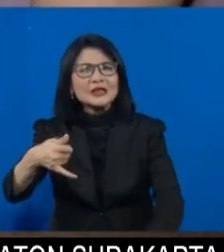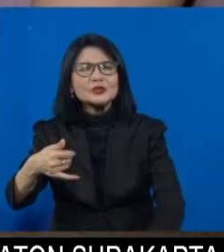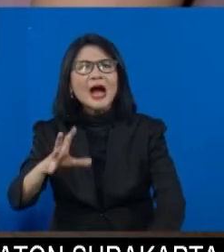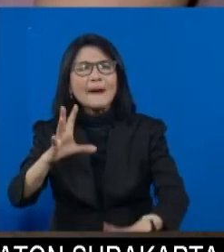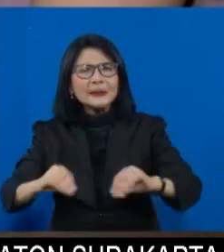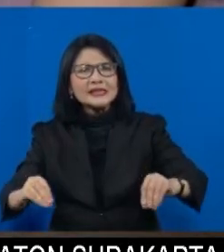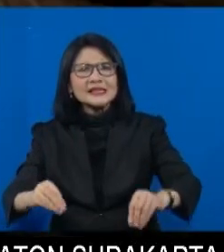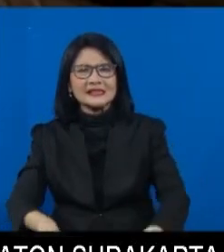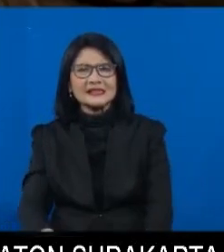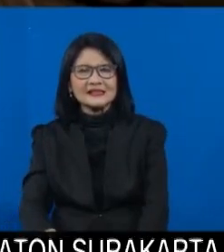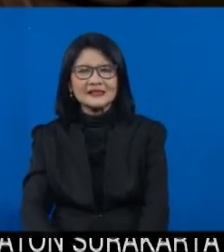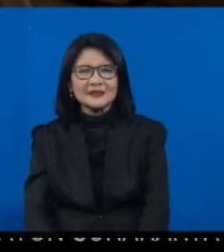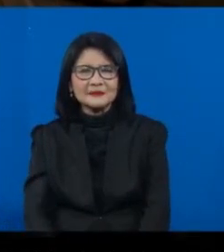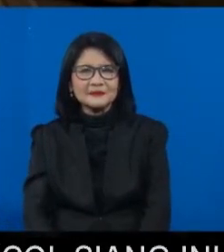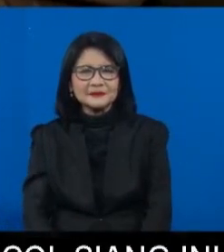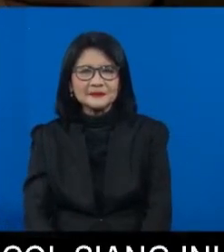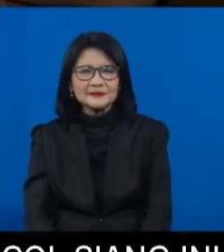nggak keluar.